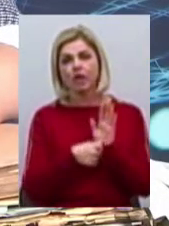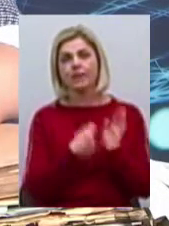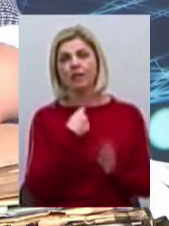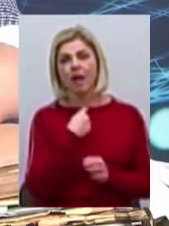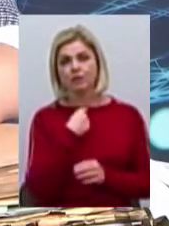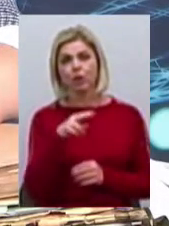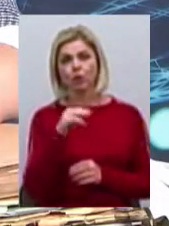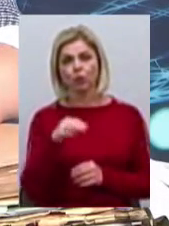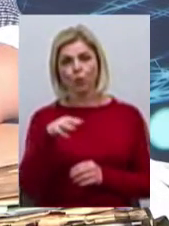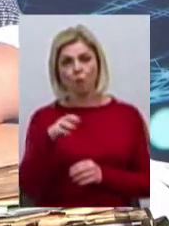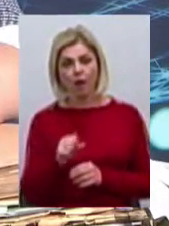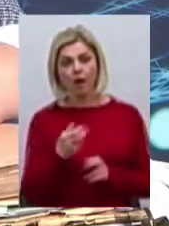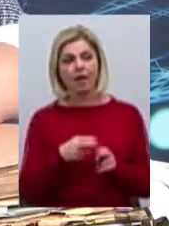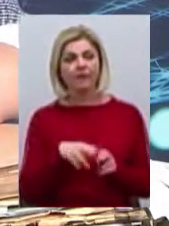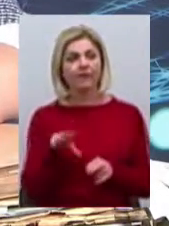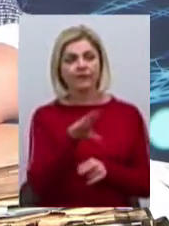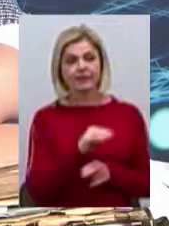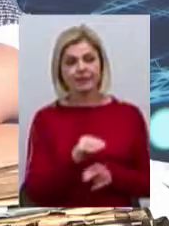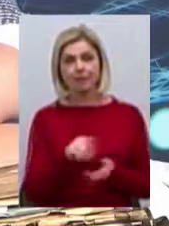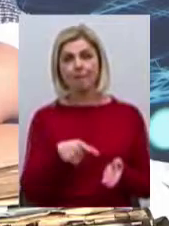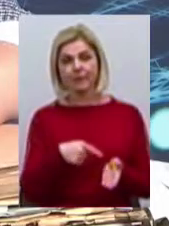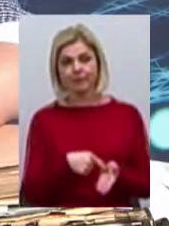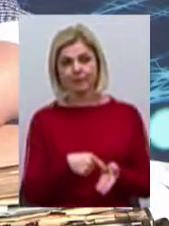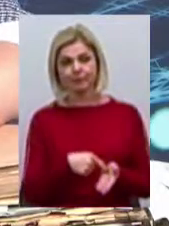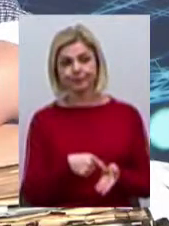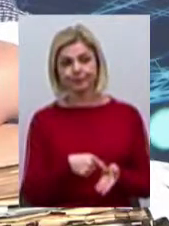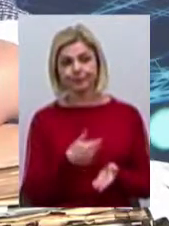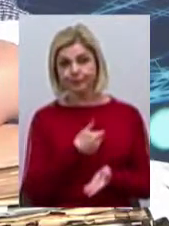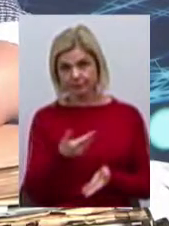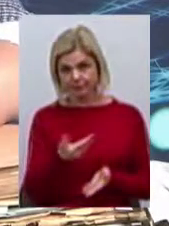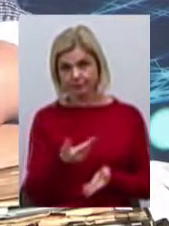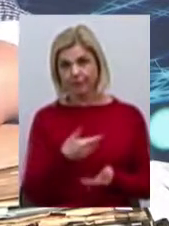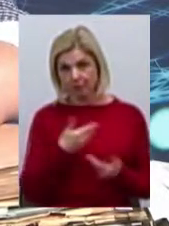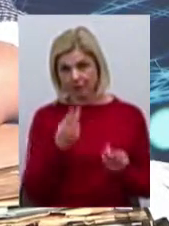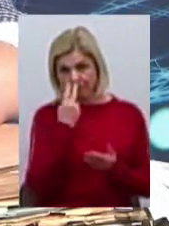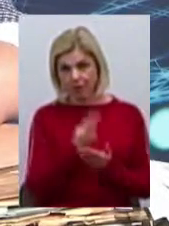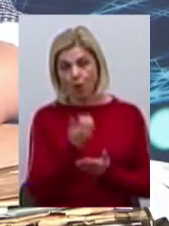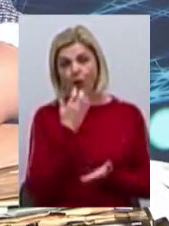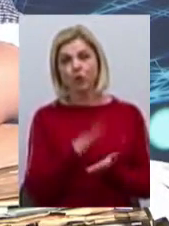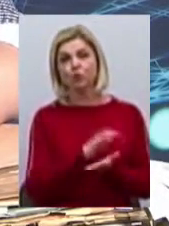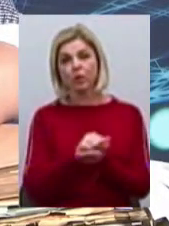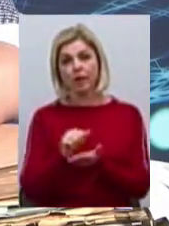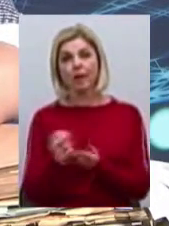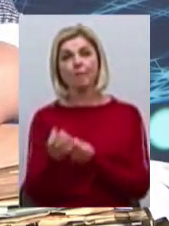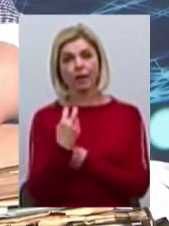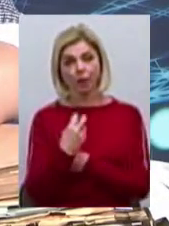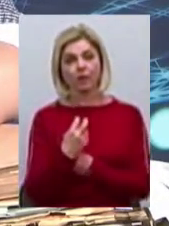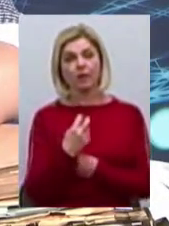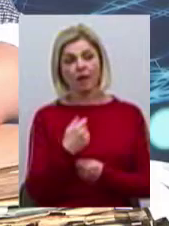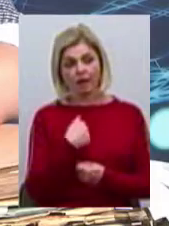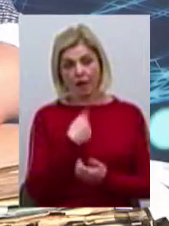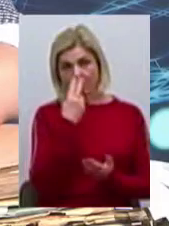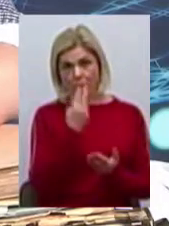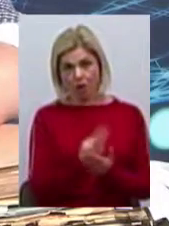Всі стани міста. Хоча ми ж бачимо, да, сьогодні, коли журналісти приходили, я показувала. Шестигласна, тобто